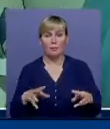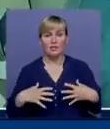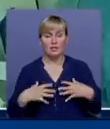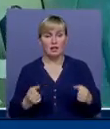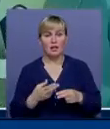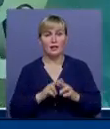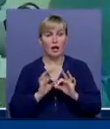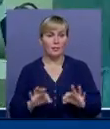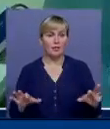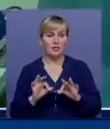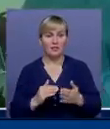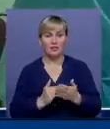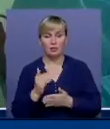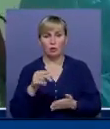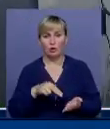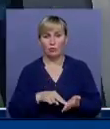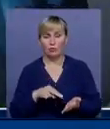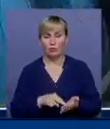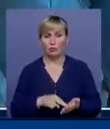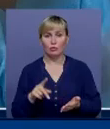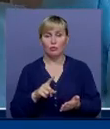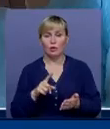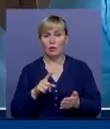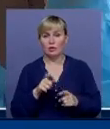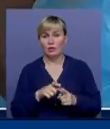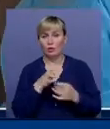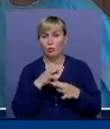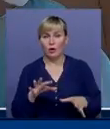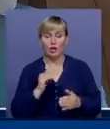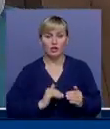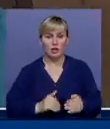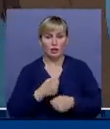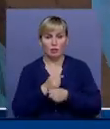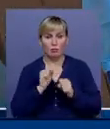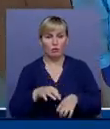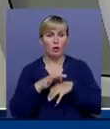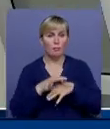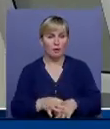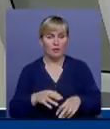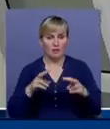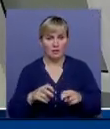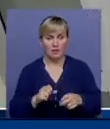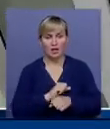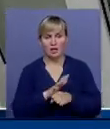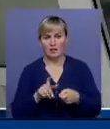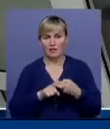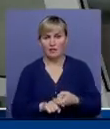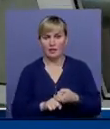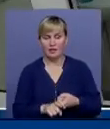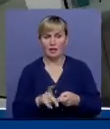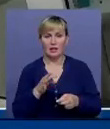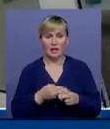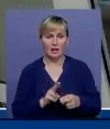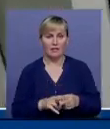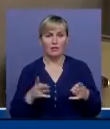Этими объясняется их высокая стоимость. По ее словам, любая частная лаборатория может проводить тестирование на коронавирусную инфекцию. Но для